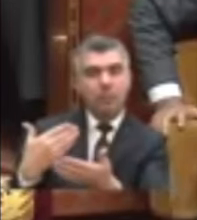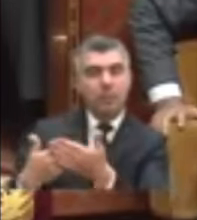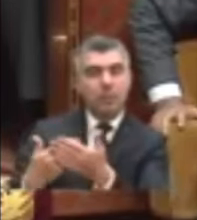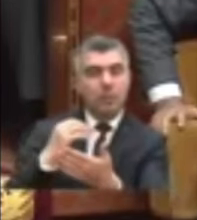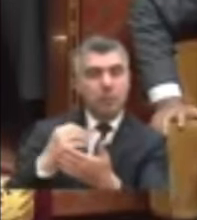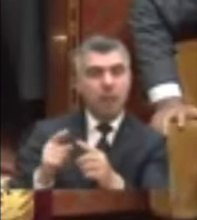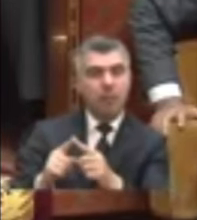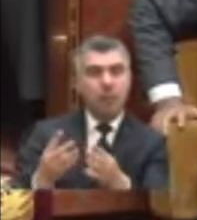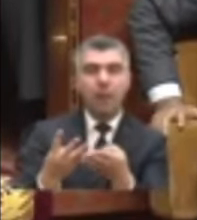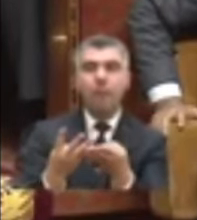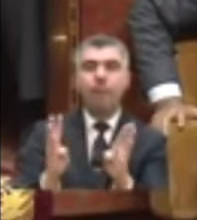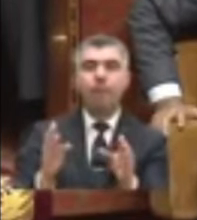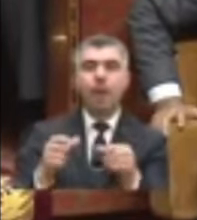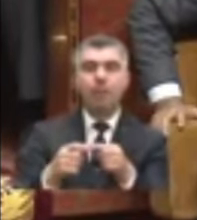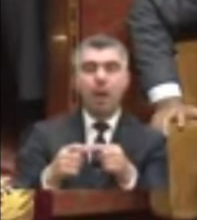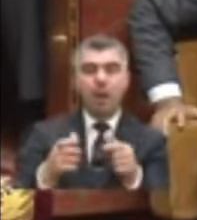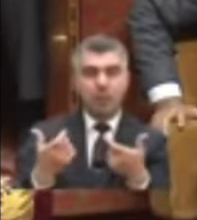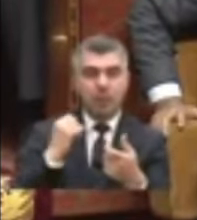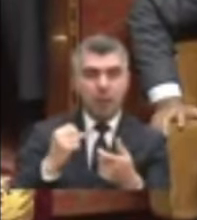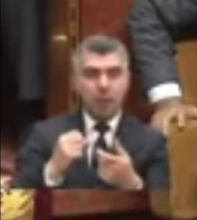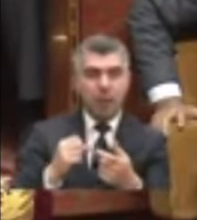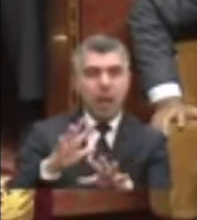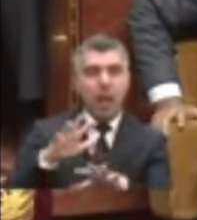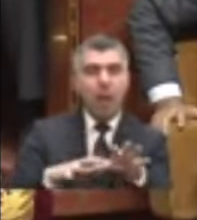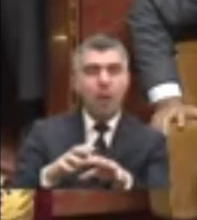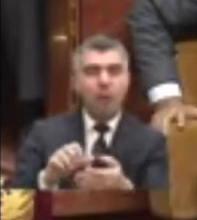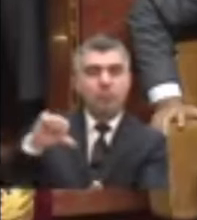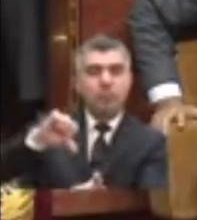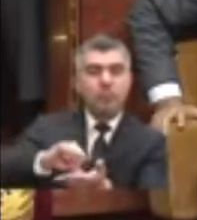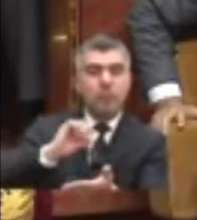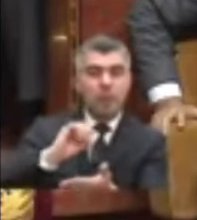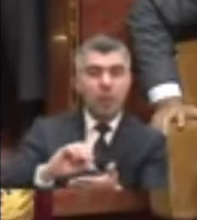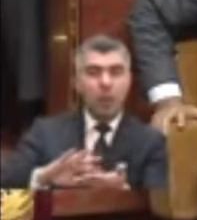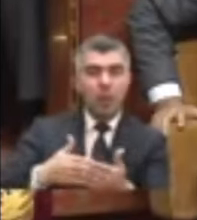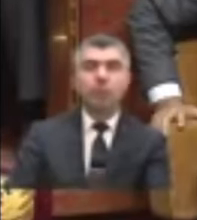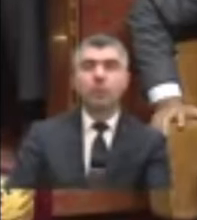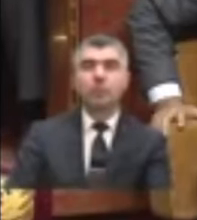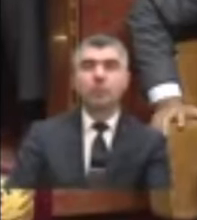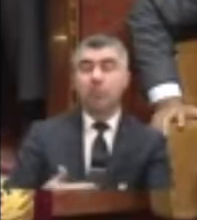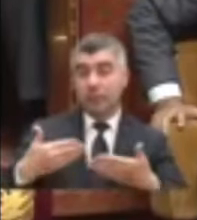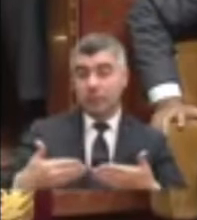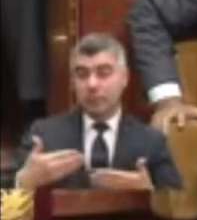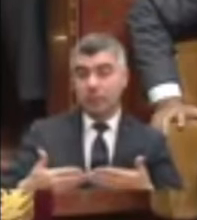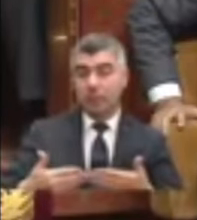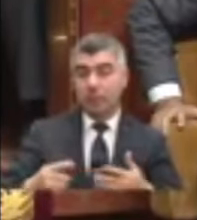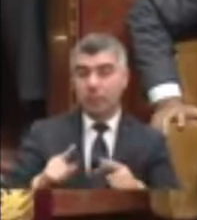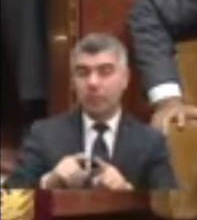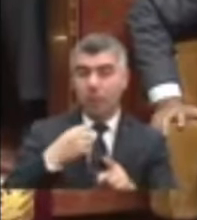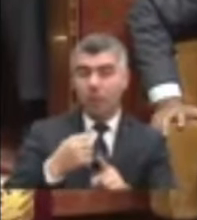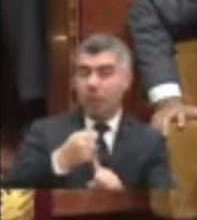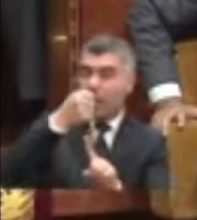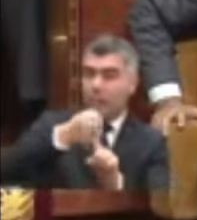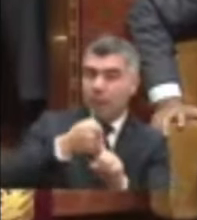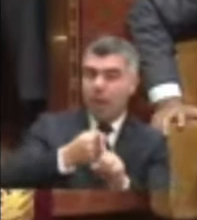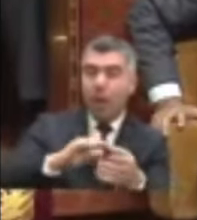ضيعه اللي فيها الابقار والحيوانات ديالو وسط المركز الصحي. هاد الثروه ديال الاصلاح